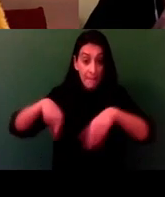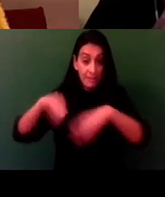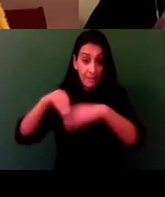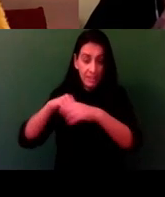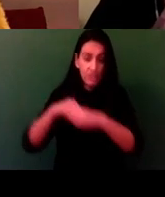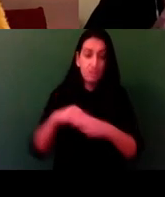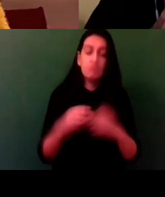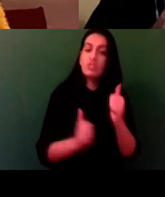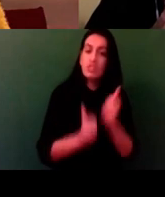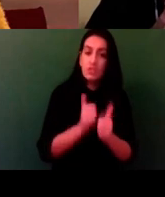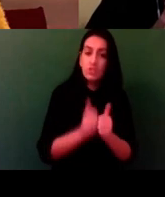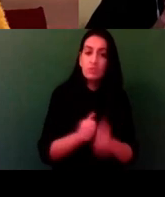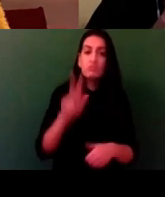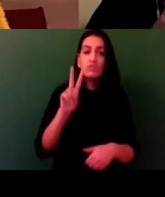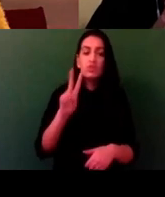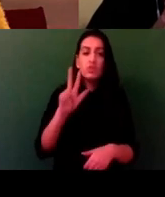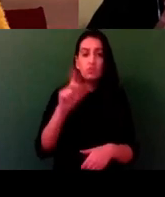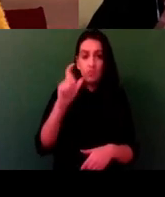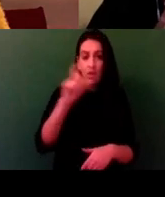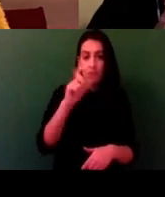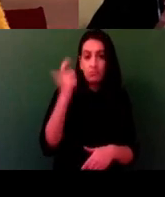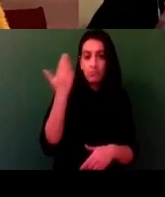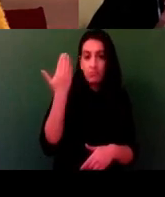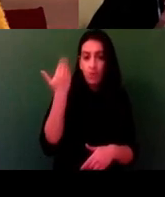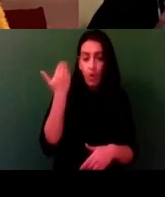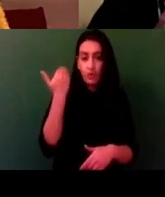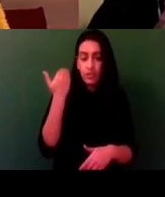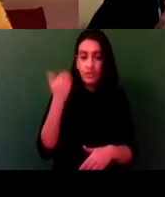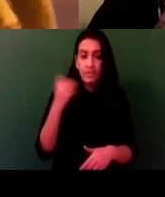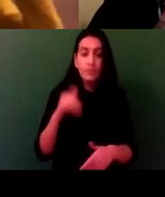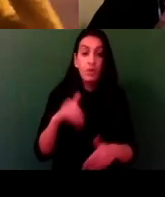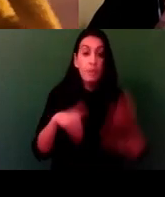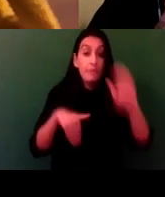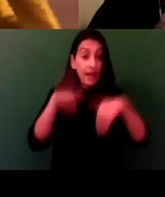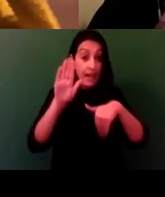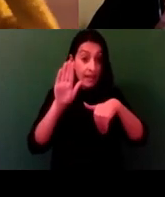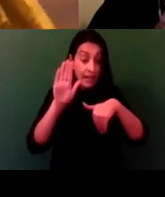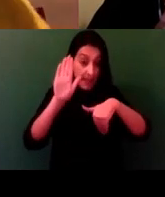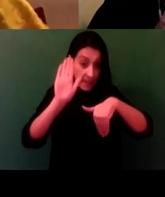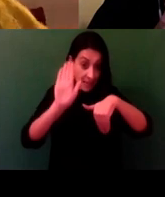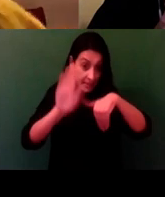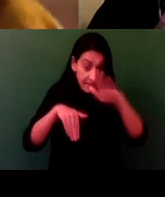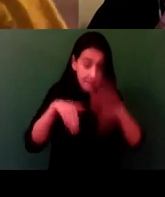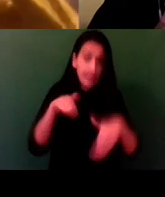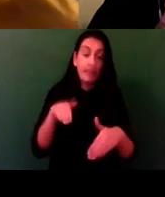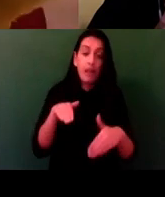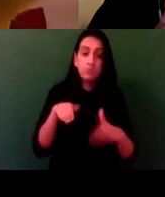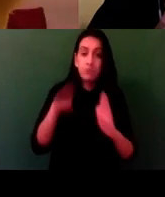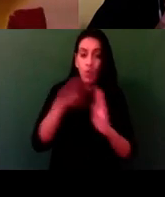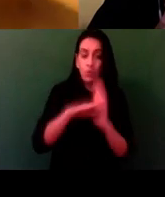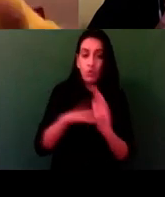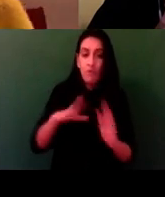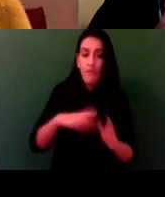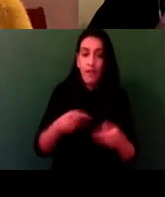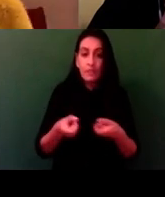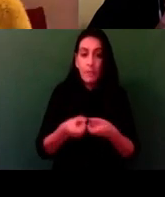yarışmaların 2-3 ay öncesine tekabül edecek şekilde bir kampanya süreci yapma niyeti vardı Birtaş'ın. Bunun için biz Aralık